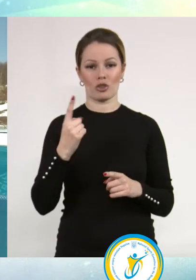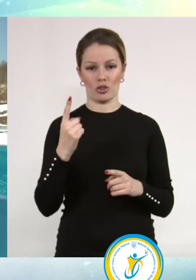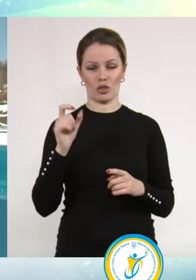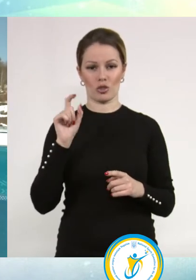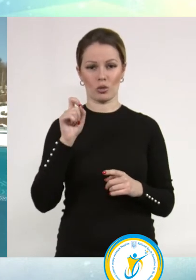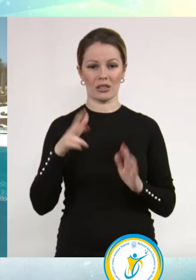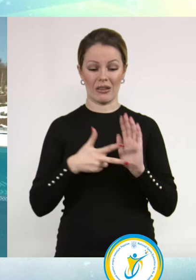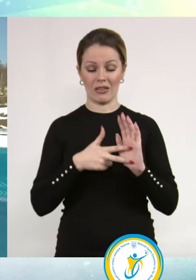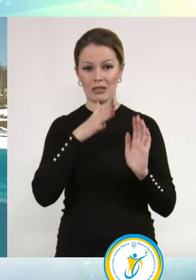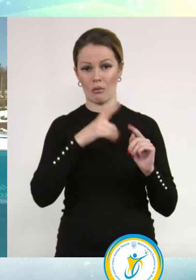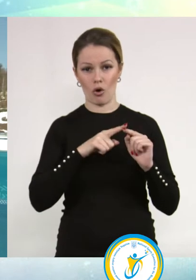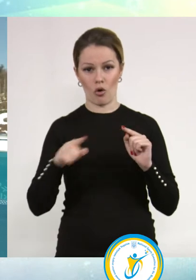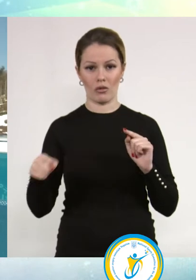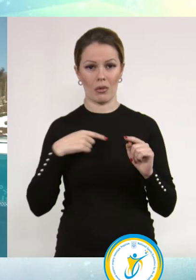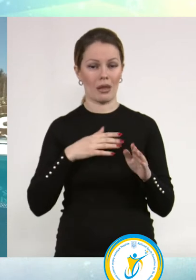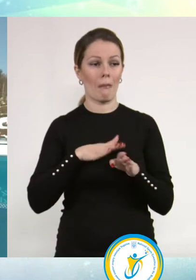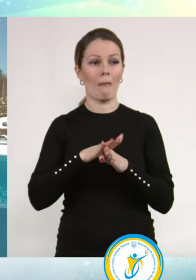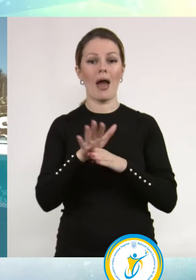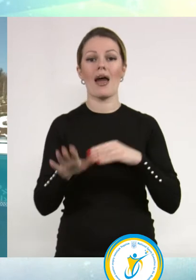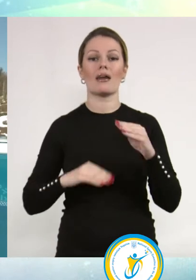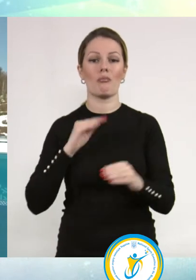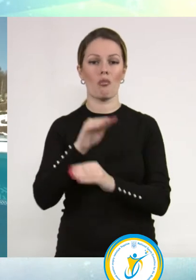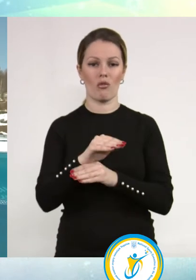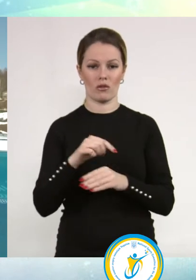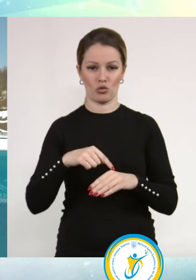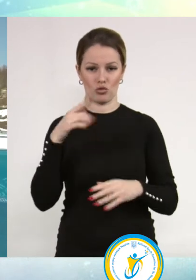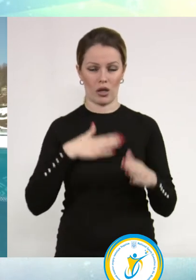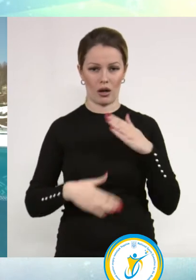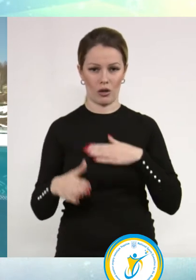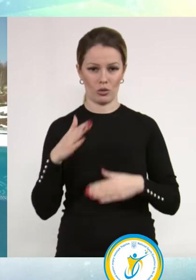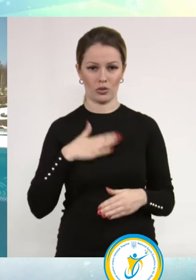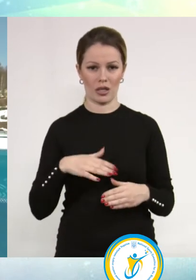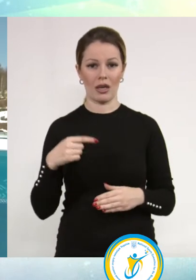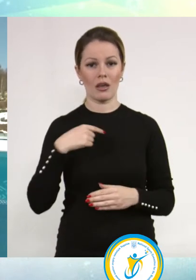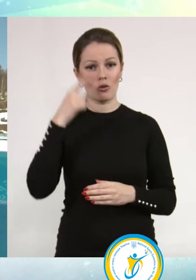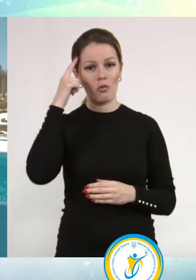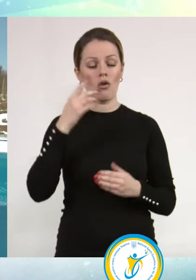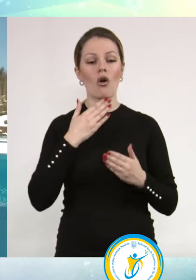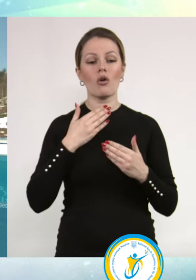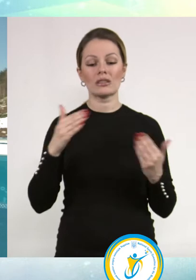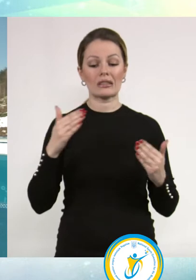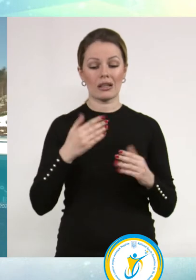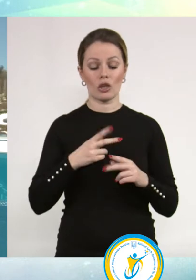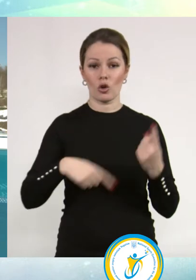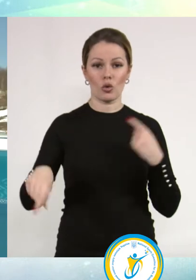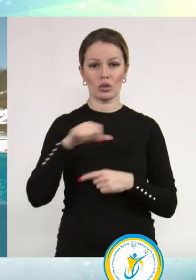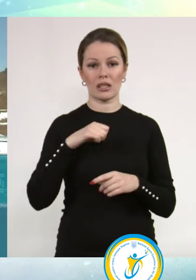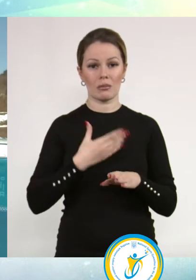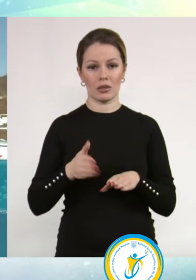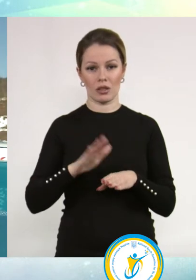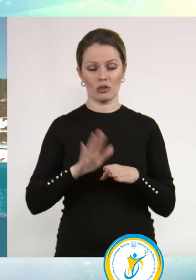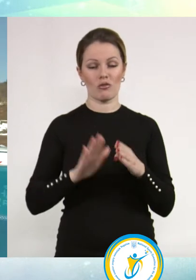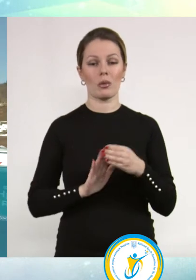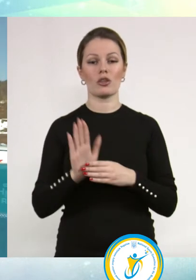за 8 років. Мене переповнює відчуття радості. Я думав, останній круг натяжкий був, я в